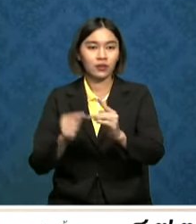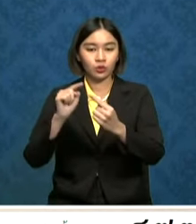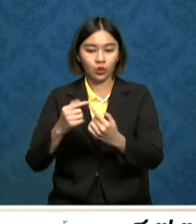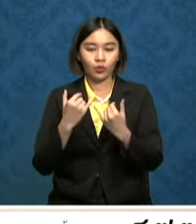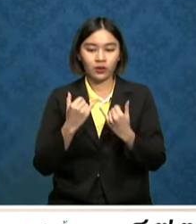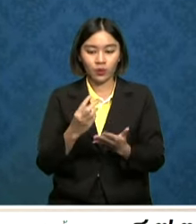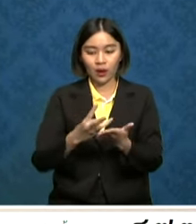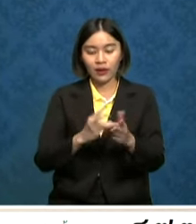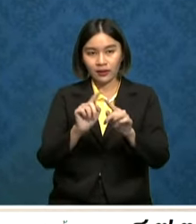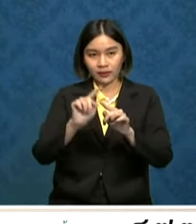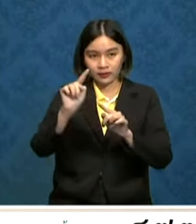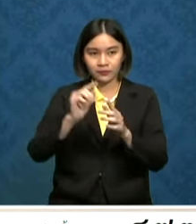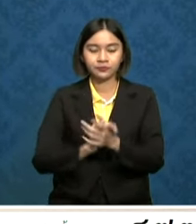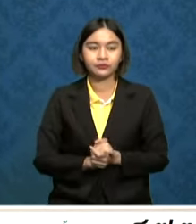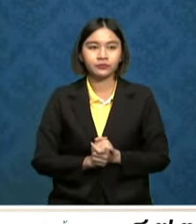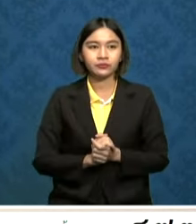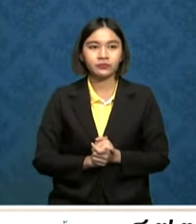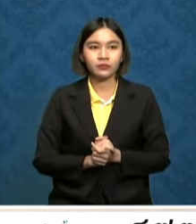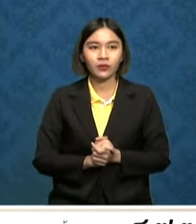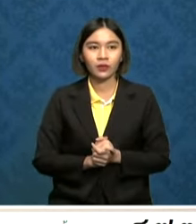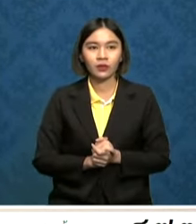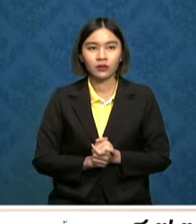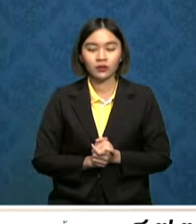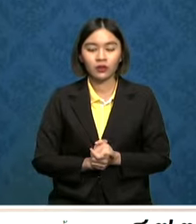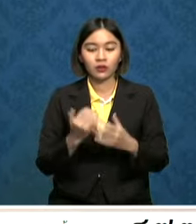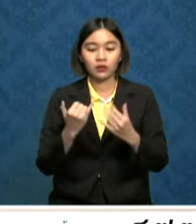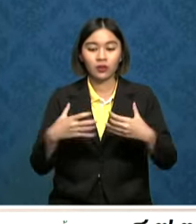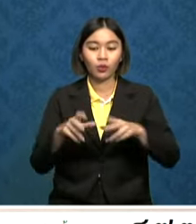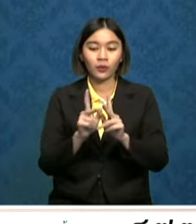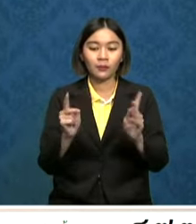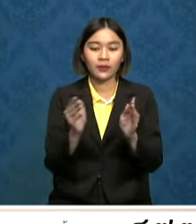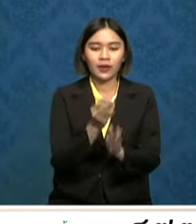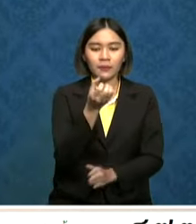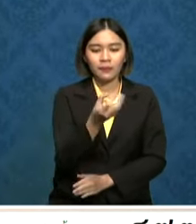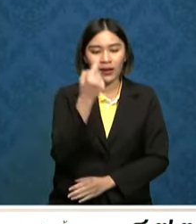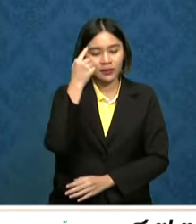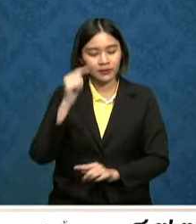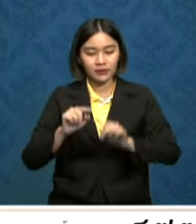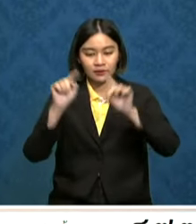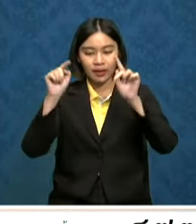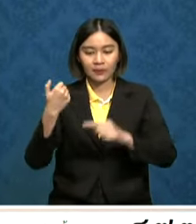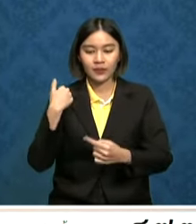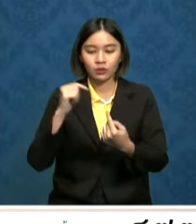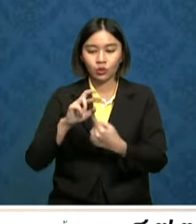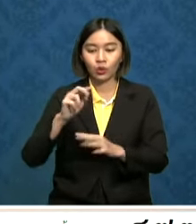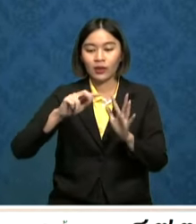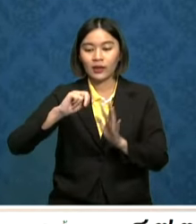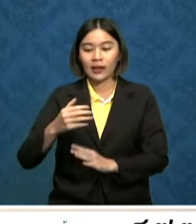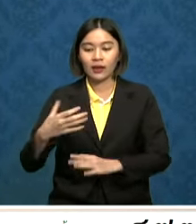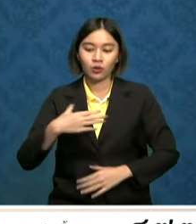นอในวาระที่1ในส่วนของ2ข้อครับที่กรรมการเสียงข้างมากอาจจะยังคงเห็นต่างกับร่างของพรรคก้าว